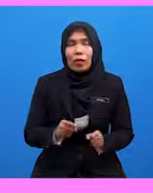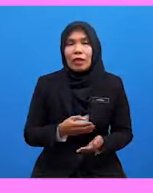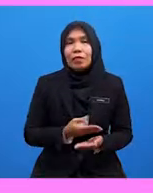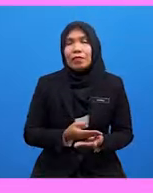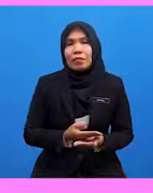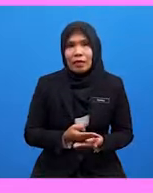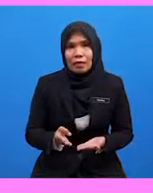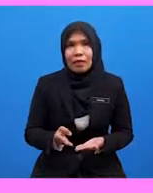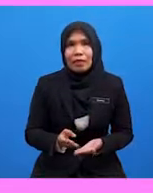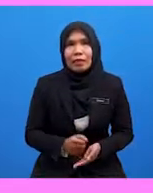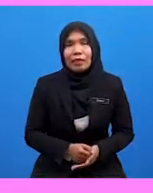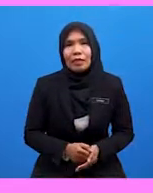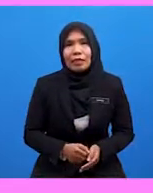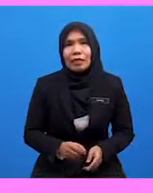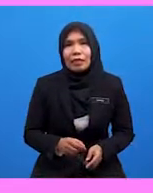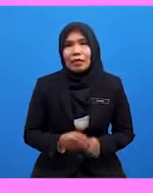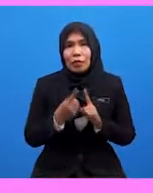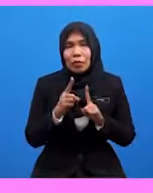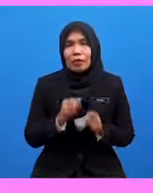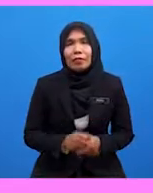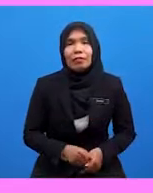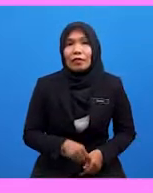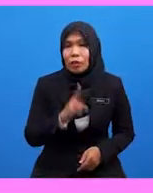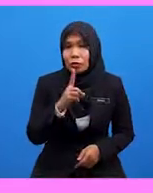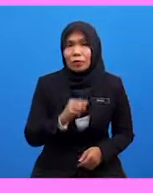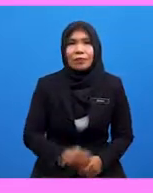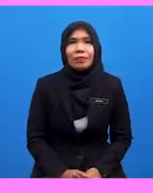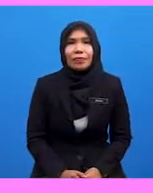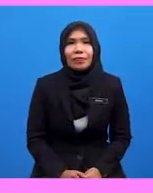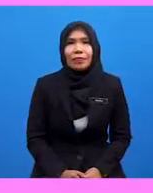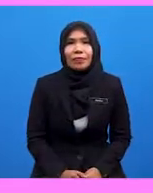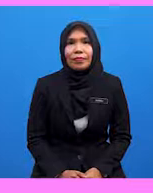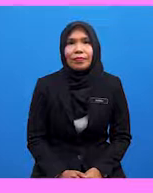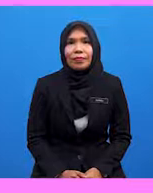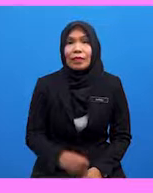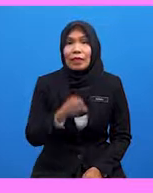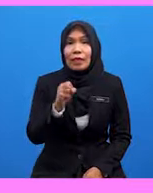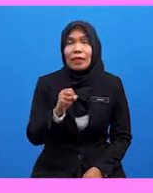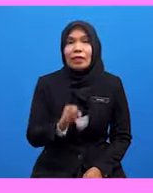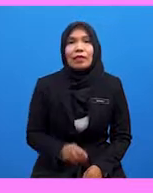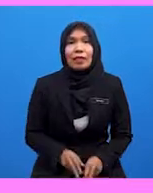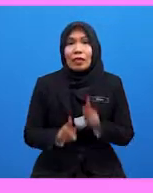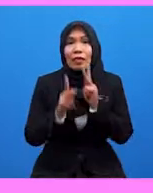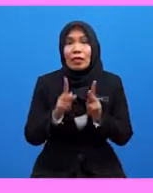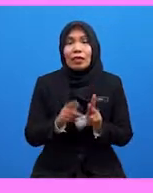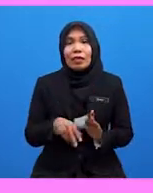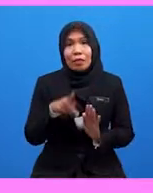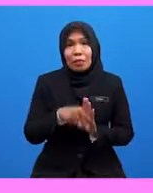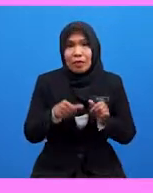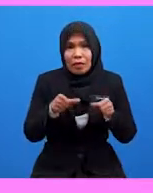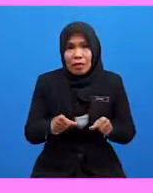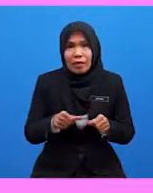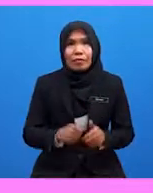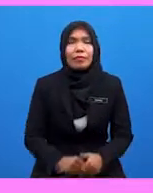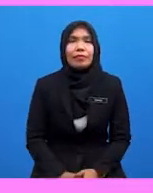tepat. Jawapan untuk S ialah kata penekan atau kata pembenda. Pilih